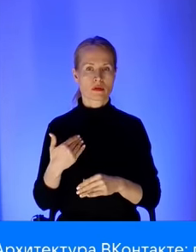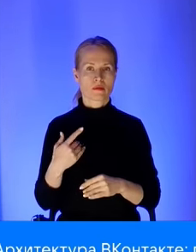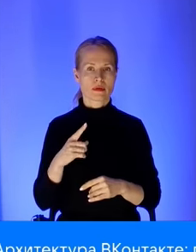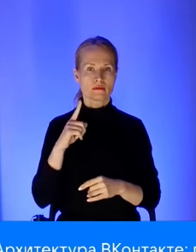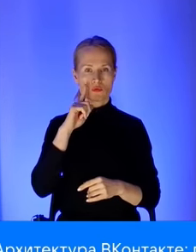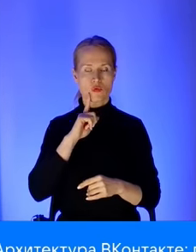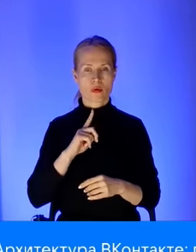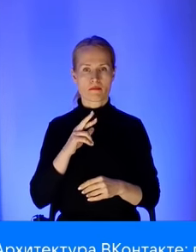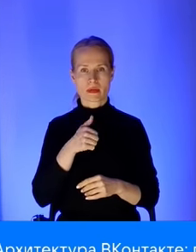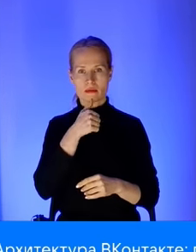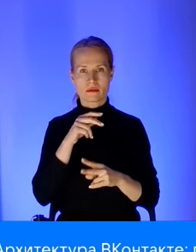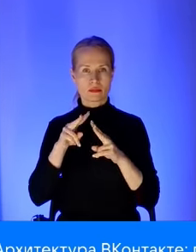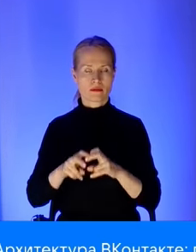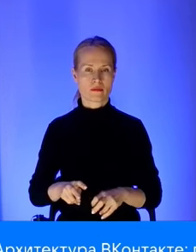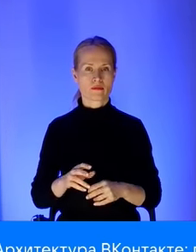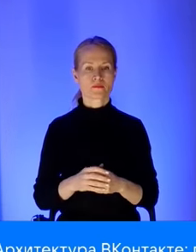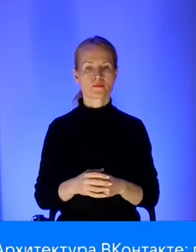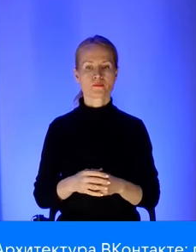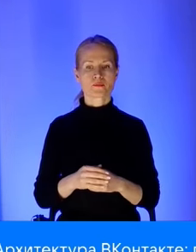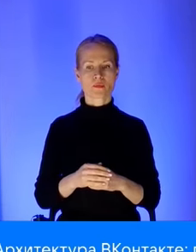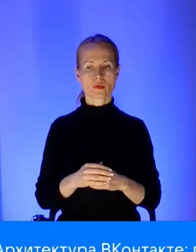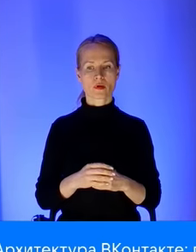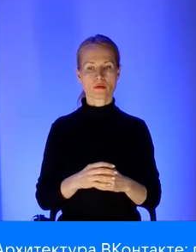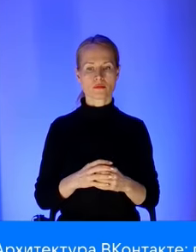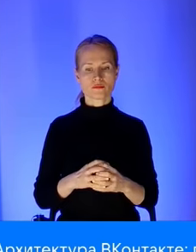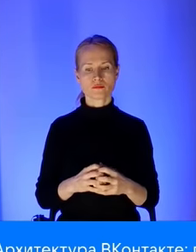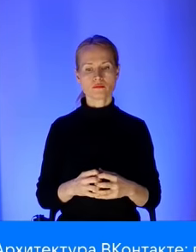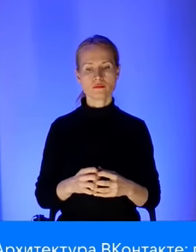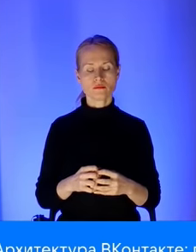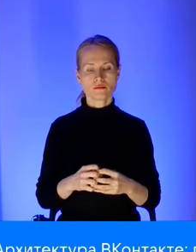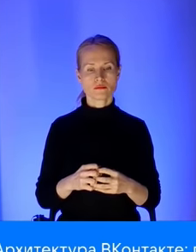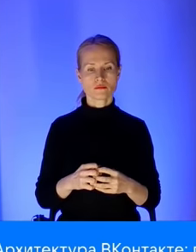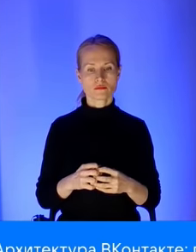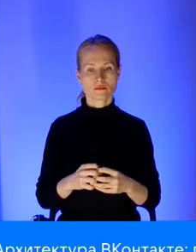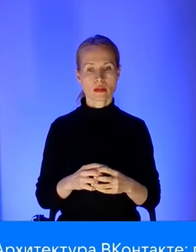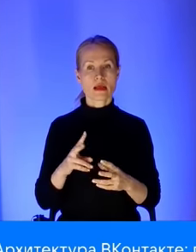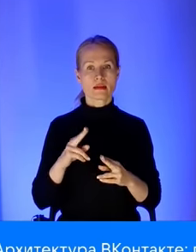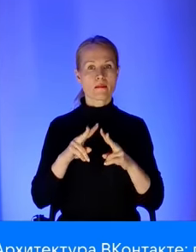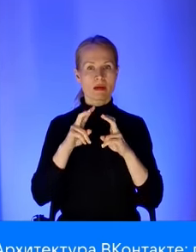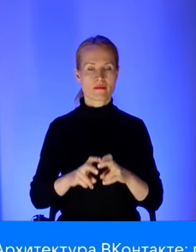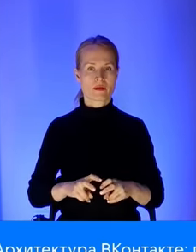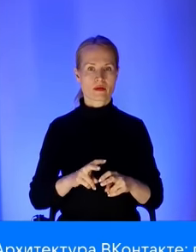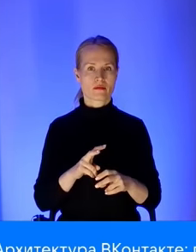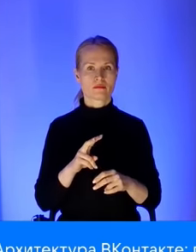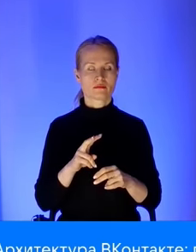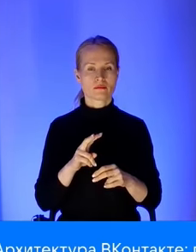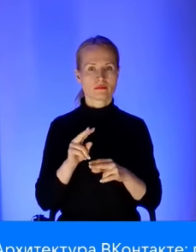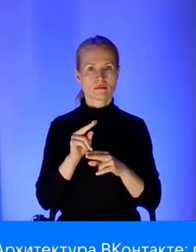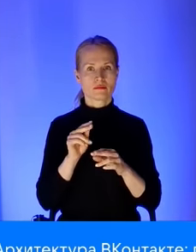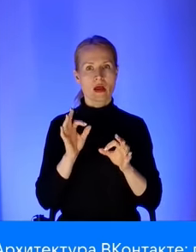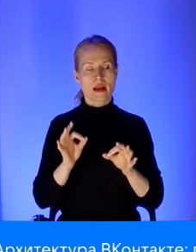тестировании Ну и не хотелось писать на кло для корректности В общем это тоже